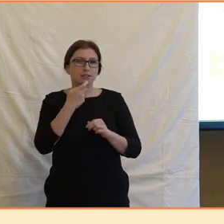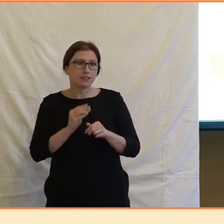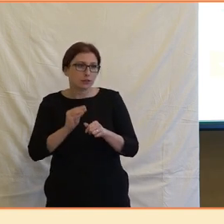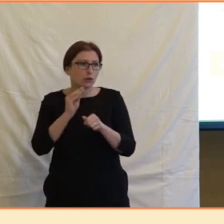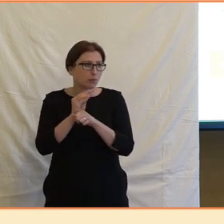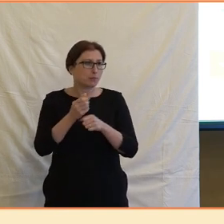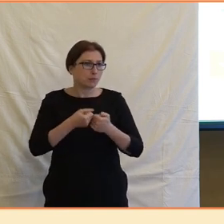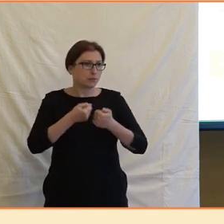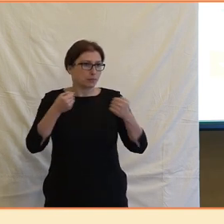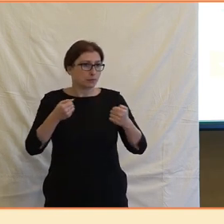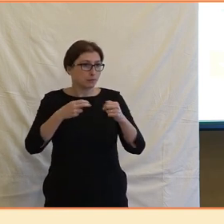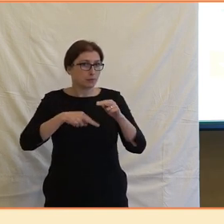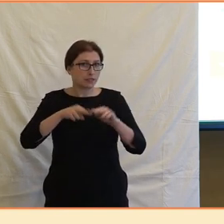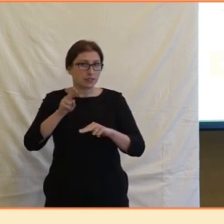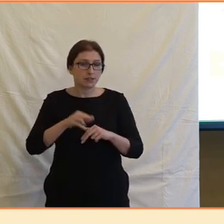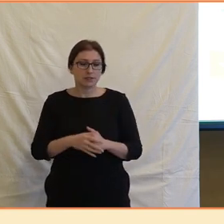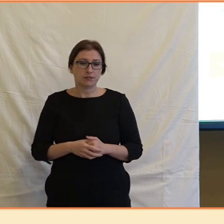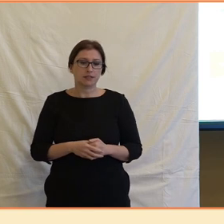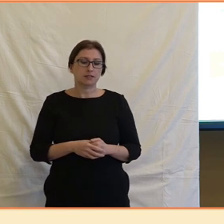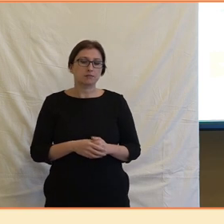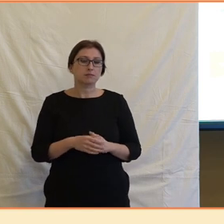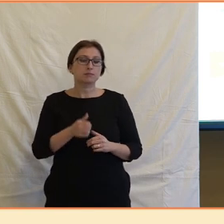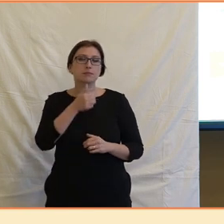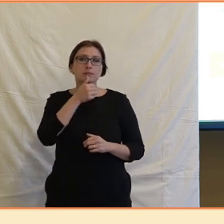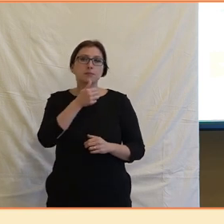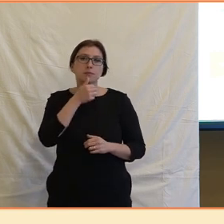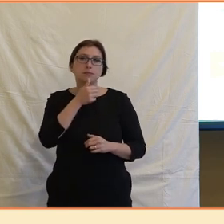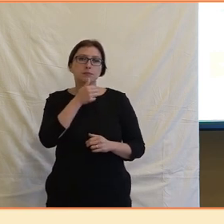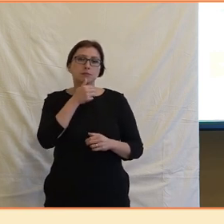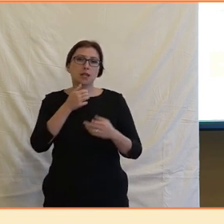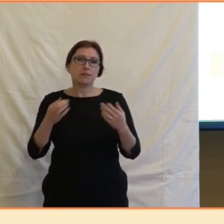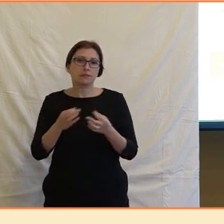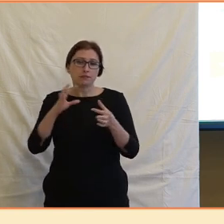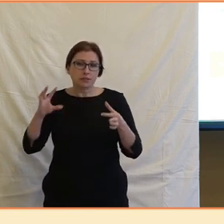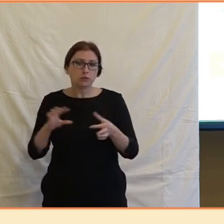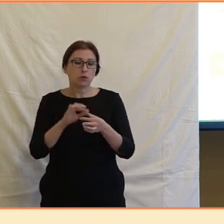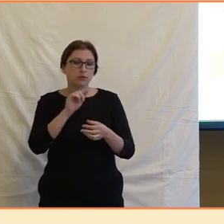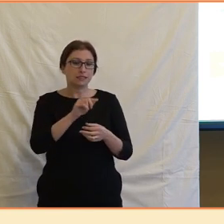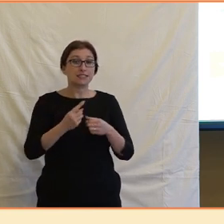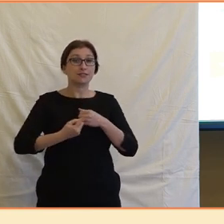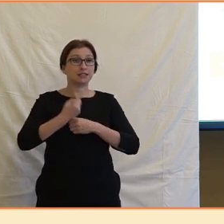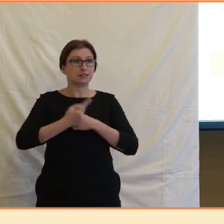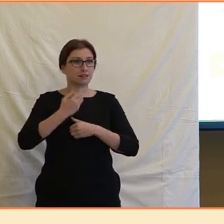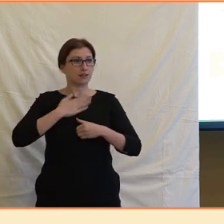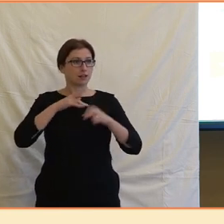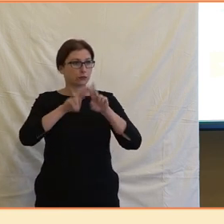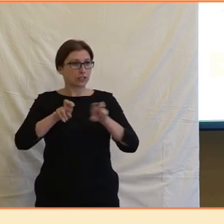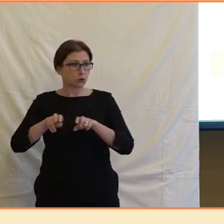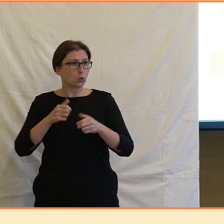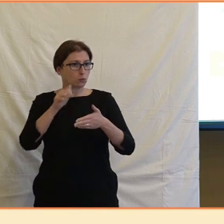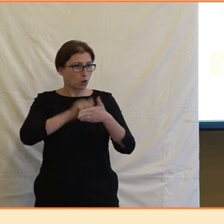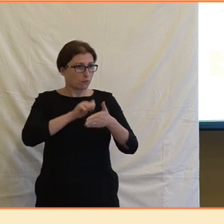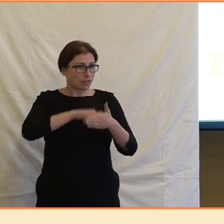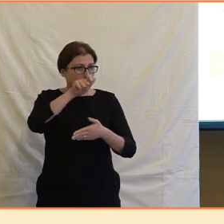mohu říci více. Tady jedná se tedy o slajdy výsledek toho našeho šetření mezi novináři